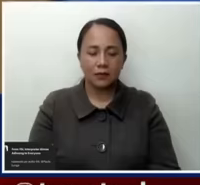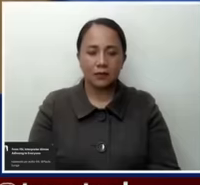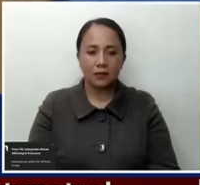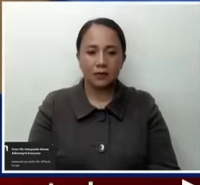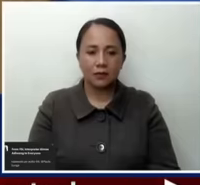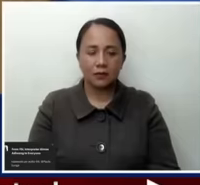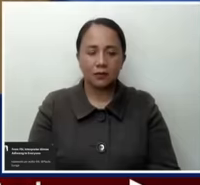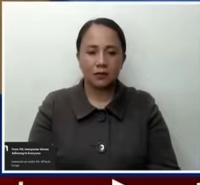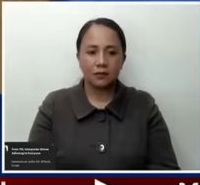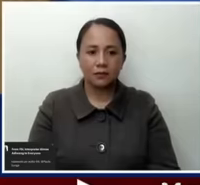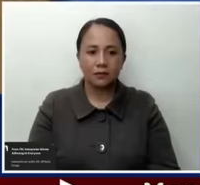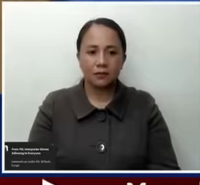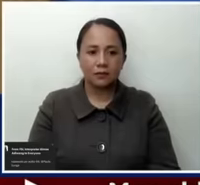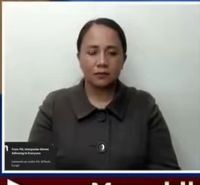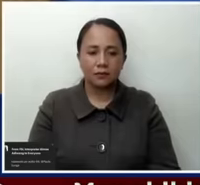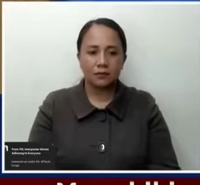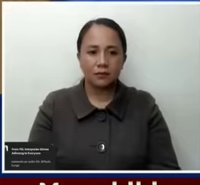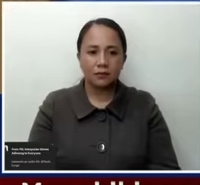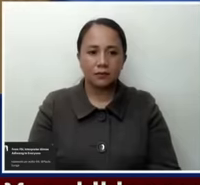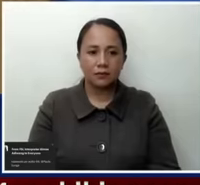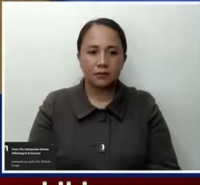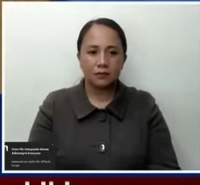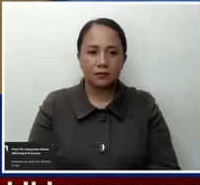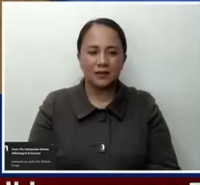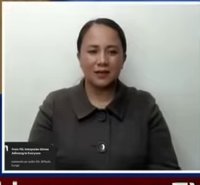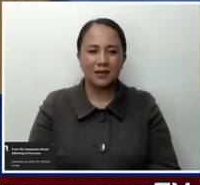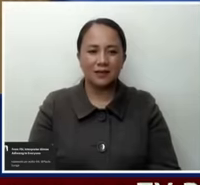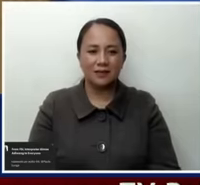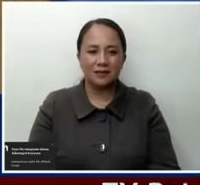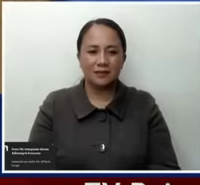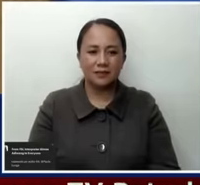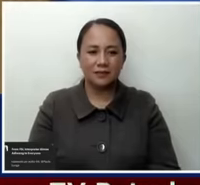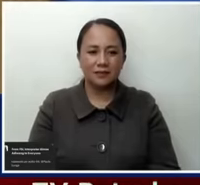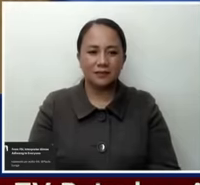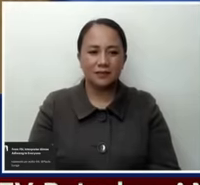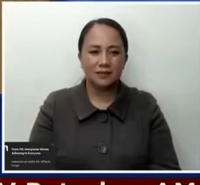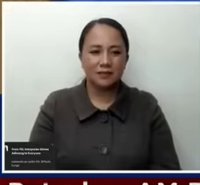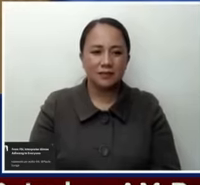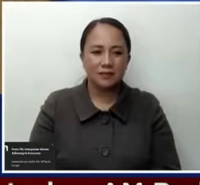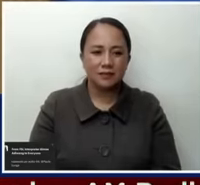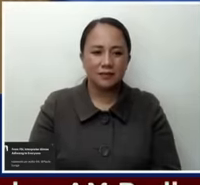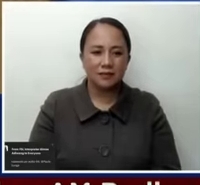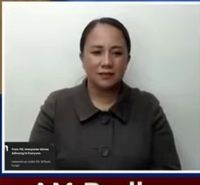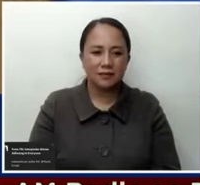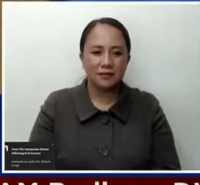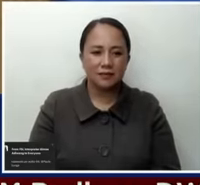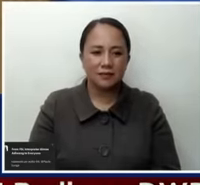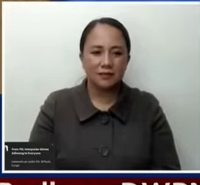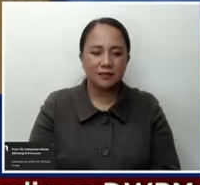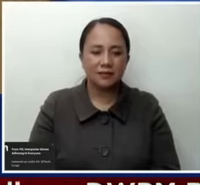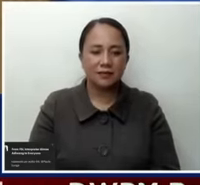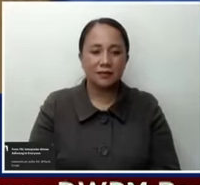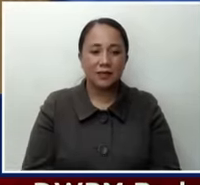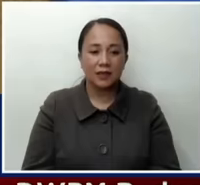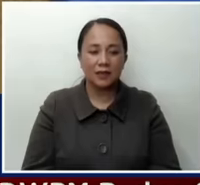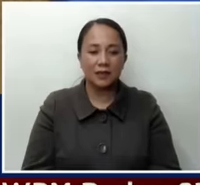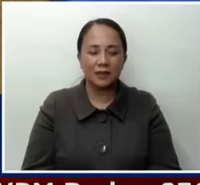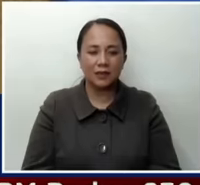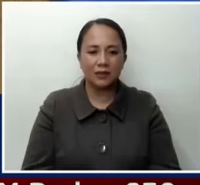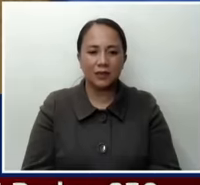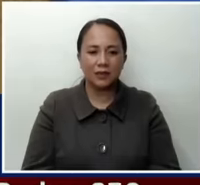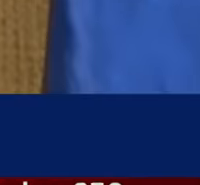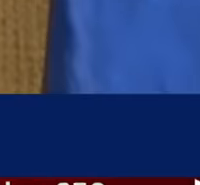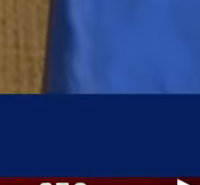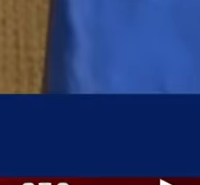chacha. Pinaliwanag din kung anong mapapala ng business community kung mapapagbigyan ang economic chacha. Hindi naman na nagtanong si